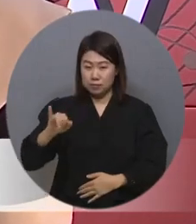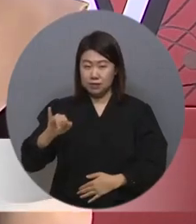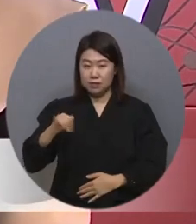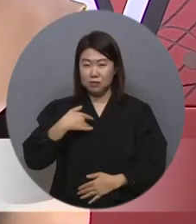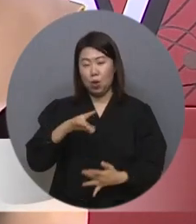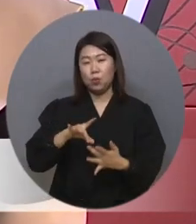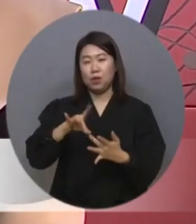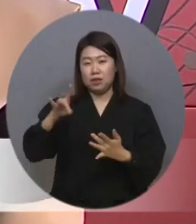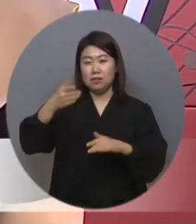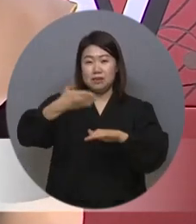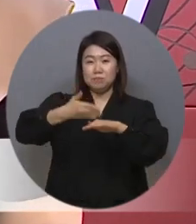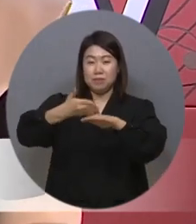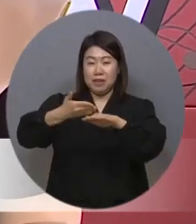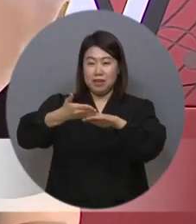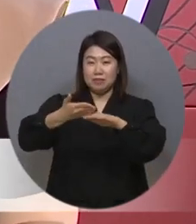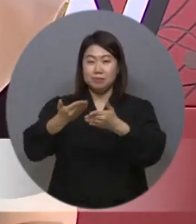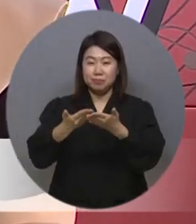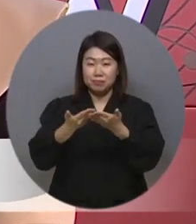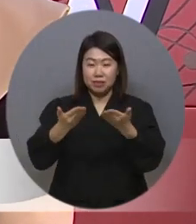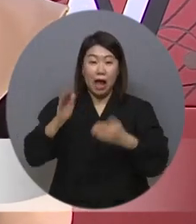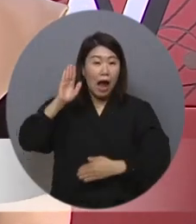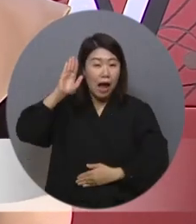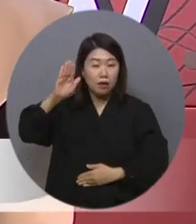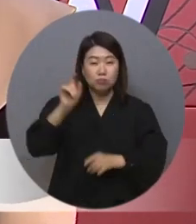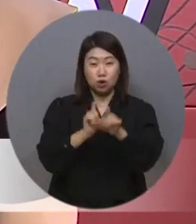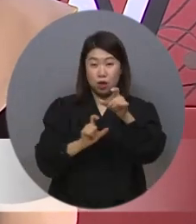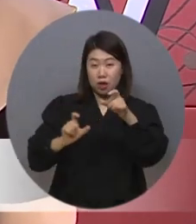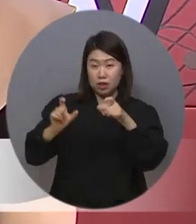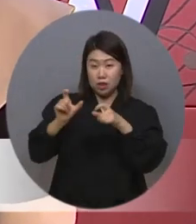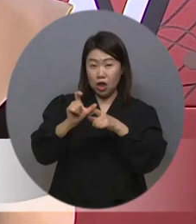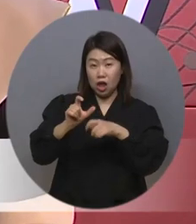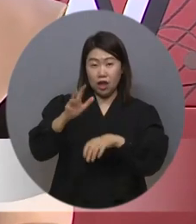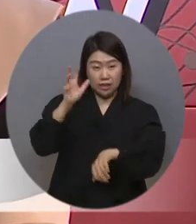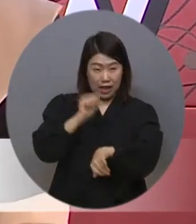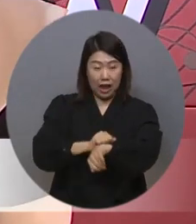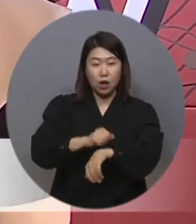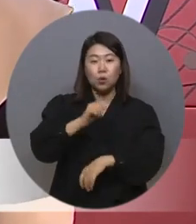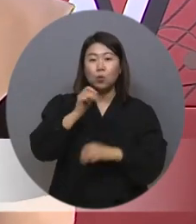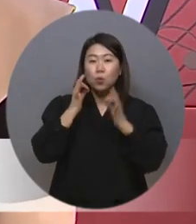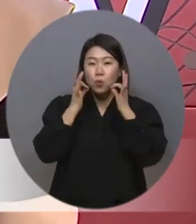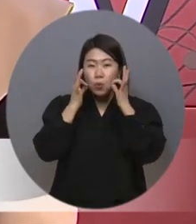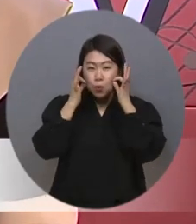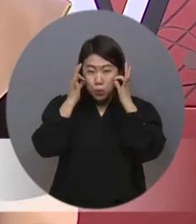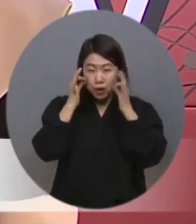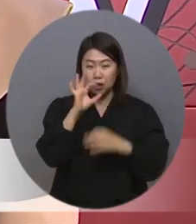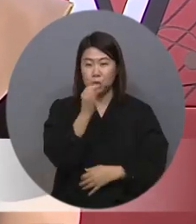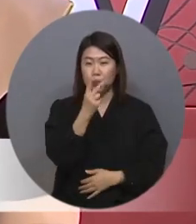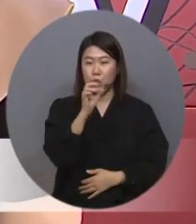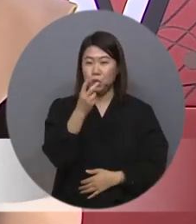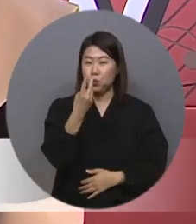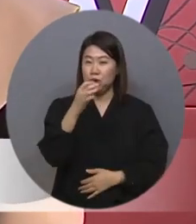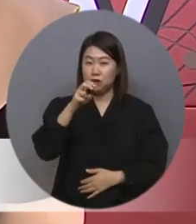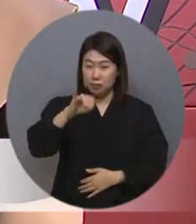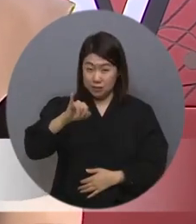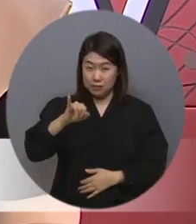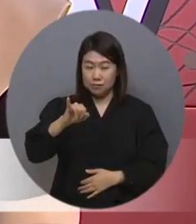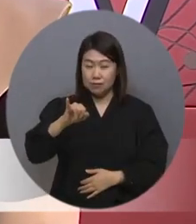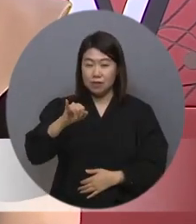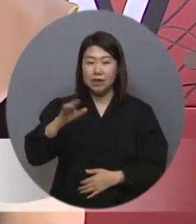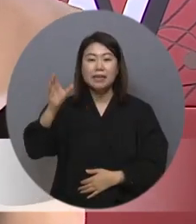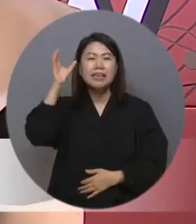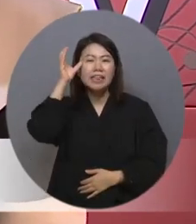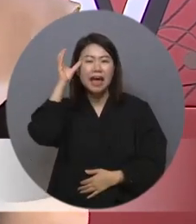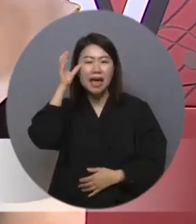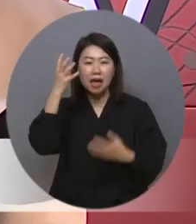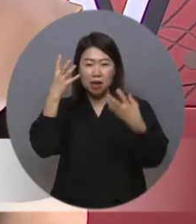감사드리고 앞으로도 더 잘하고 노력하는 요요미가 될 테니까 여러분들도 항상 기대해 주시고